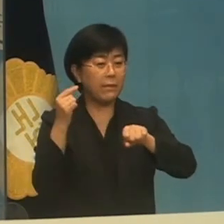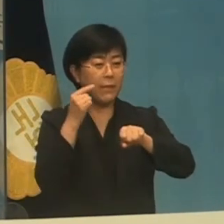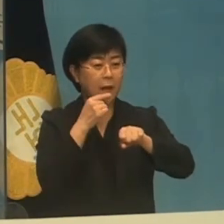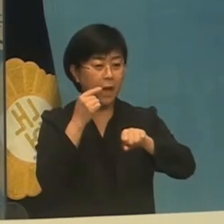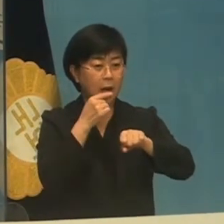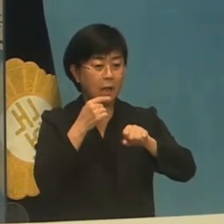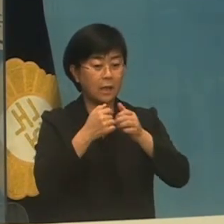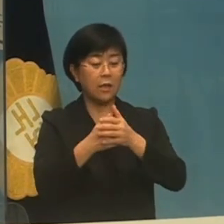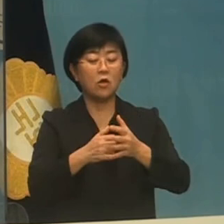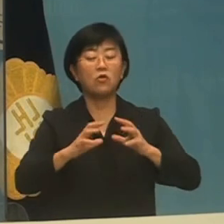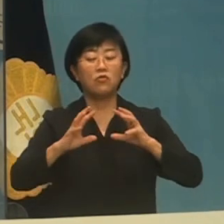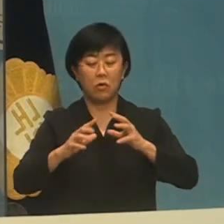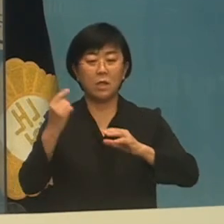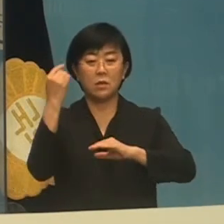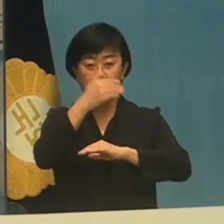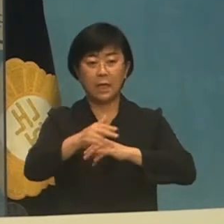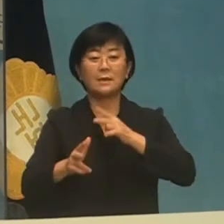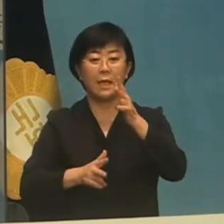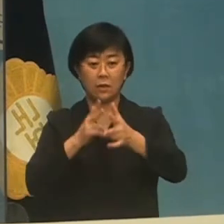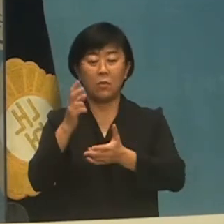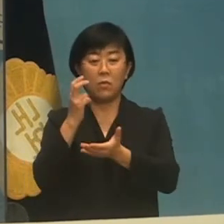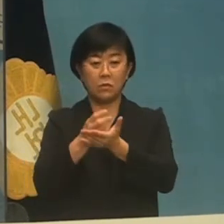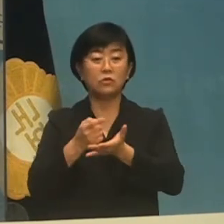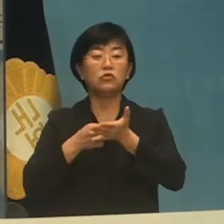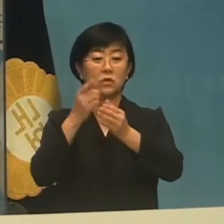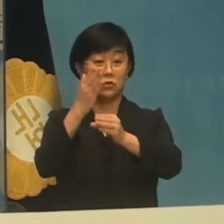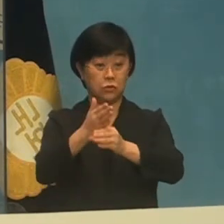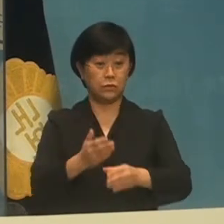국가첨단 전략산업법을 추진하고 있습니다.